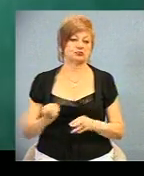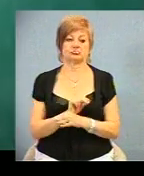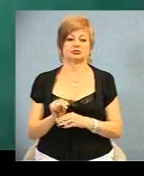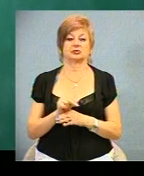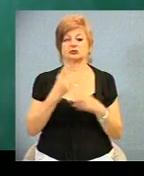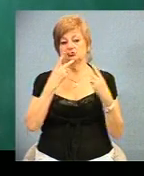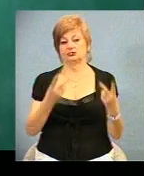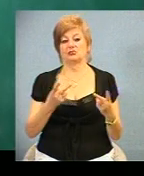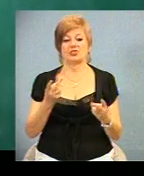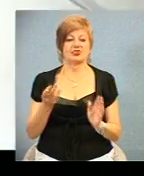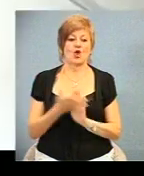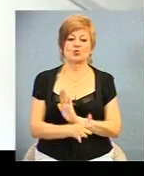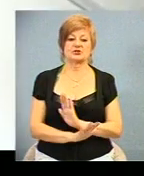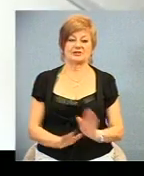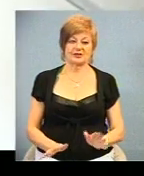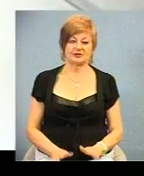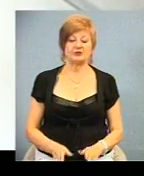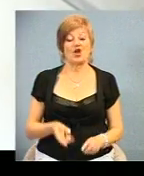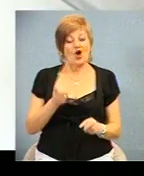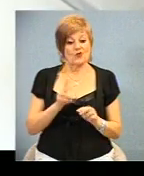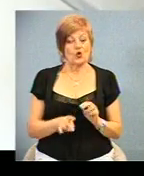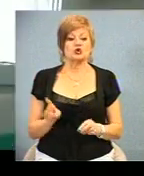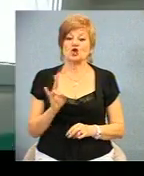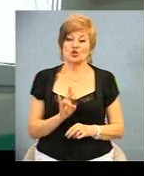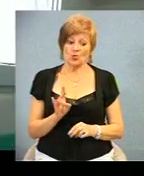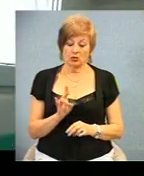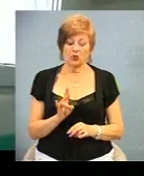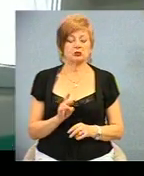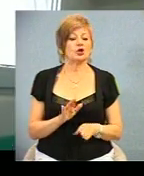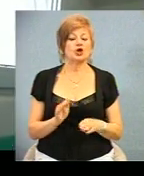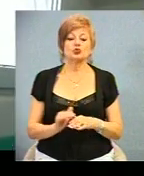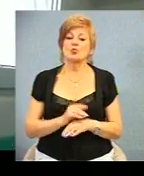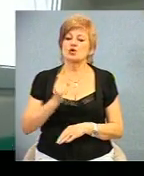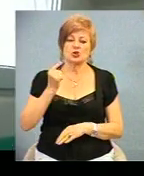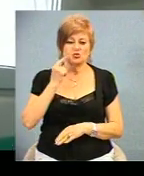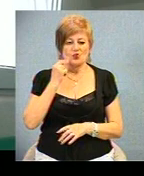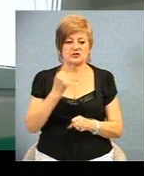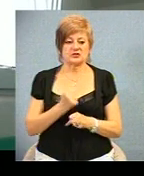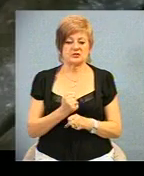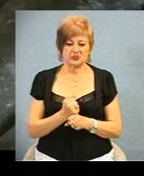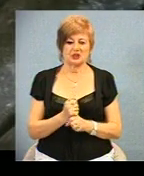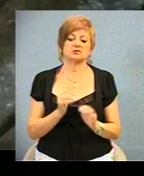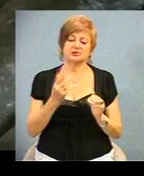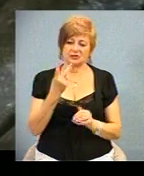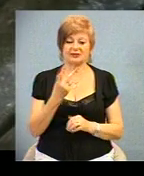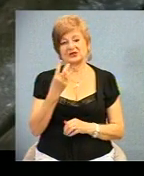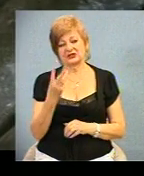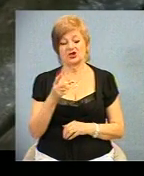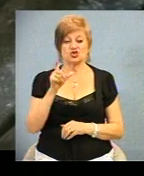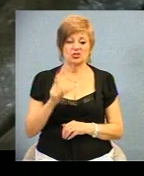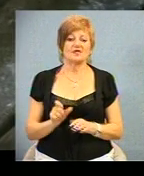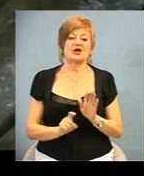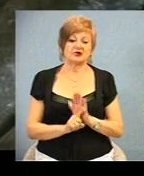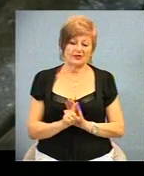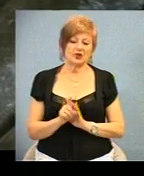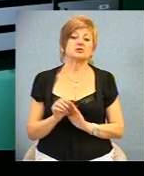Тепер їх не впізнати. В кінці ноября почали робити ремонт. Дуже добросовісно. От небольшими силами, там 2-3 чоловіка в початку,